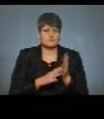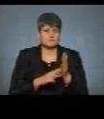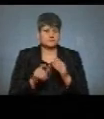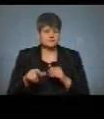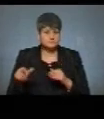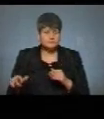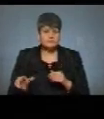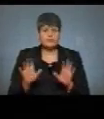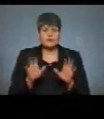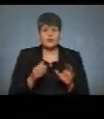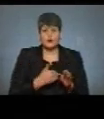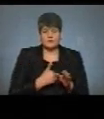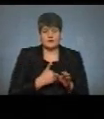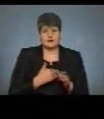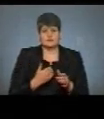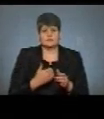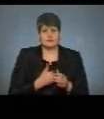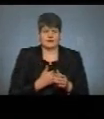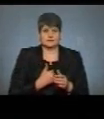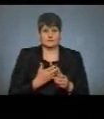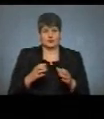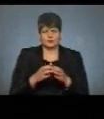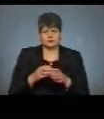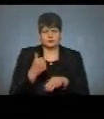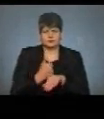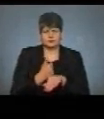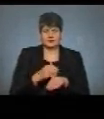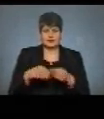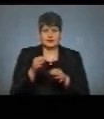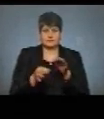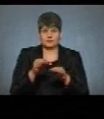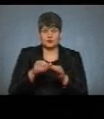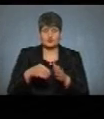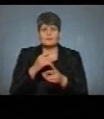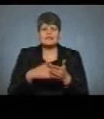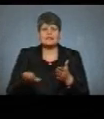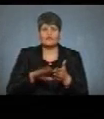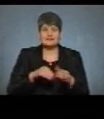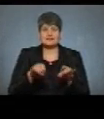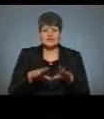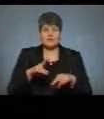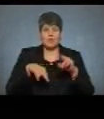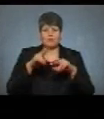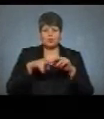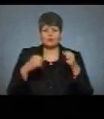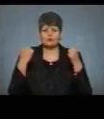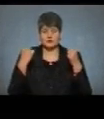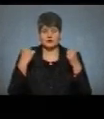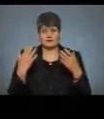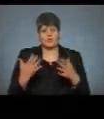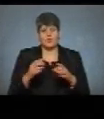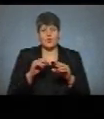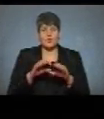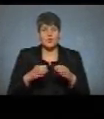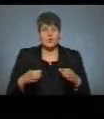жовтня голова ініціативної групи Юлія Мамчак подала позов до суду, щоб скасувати дозвільне рішення на побудову спортивного комплексу під назвою «Вулична